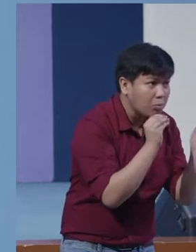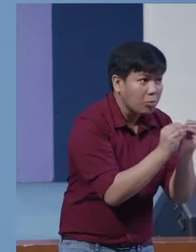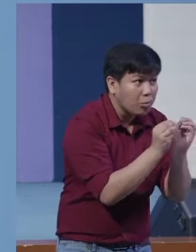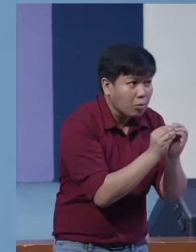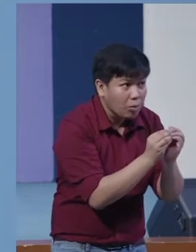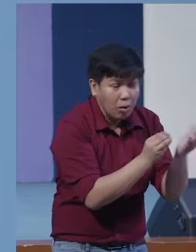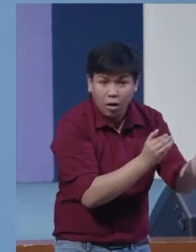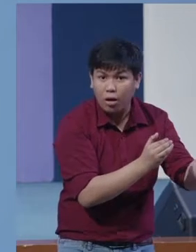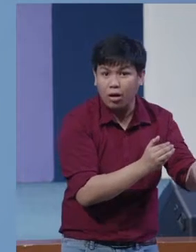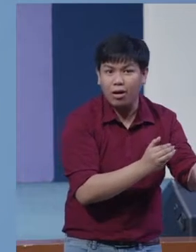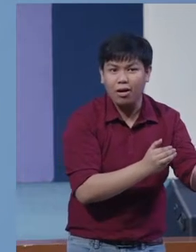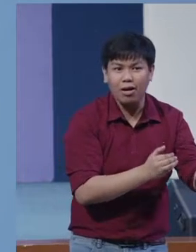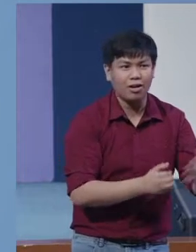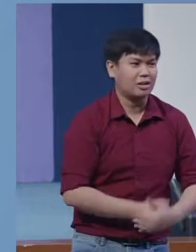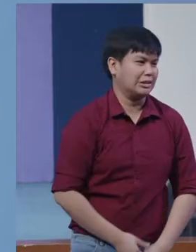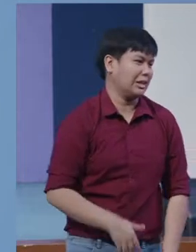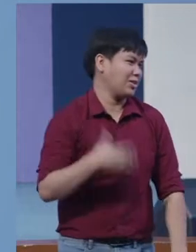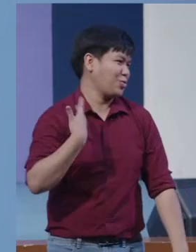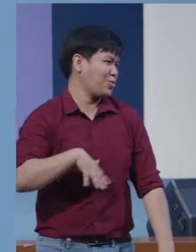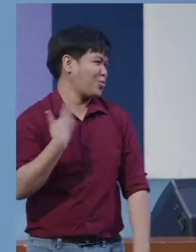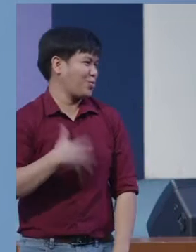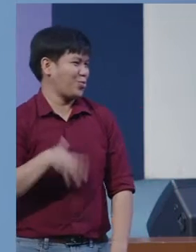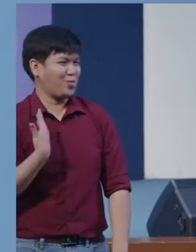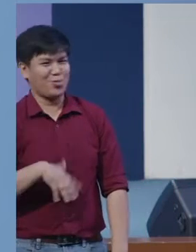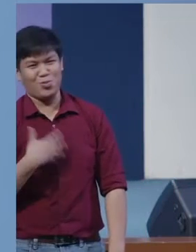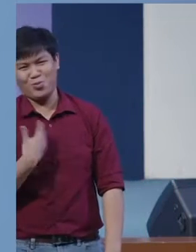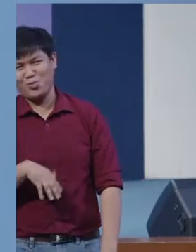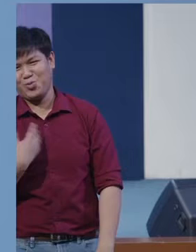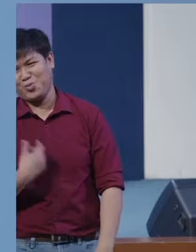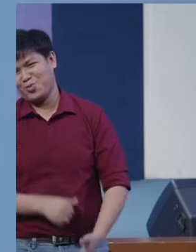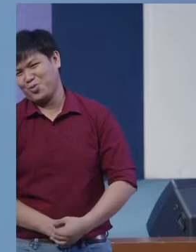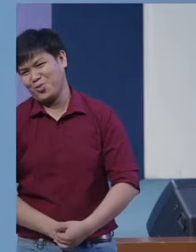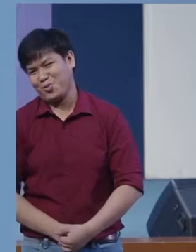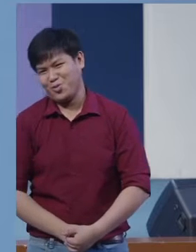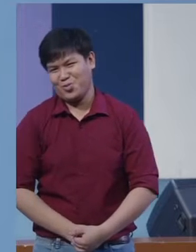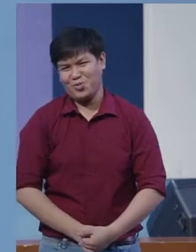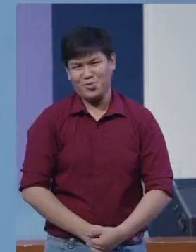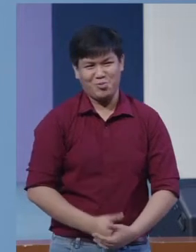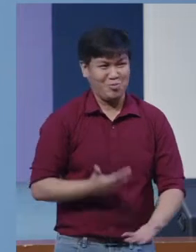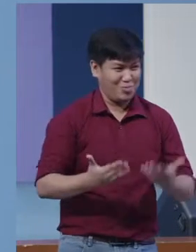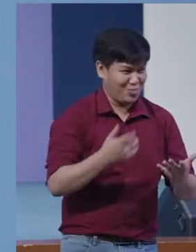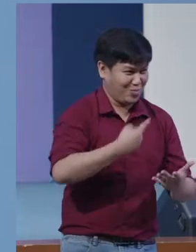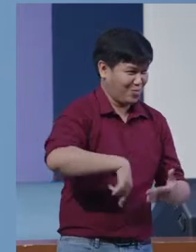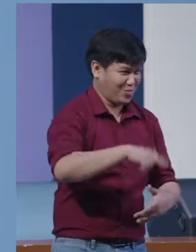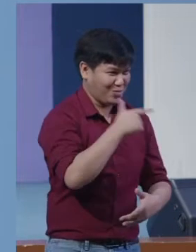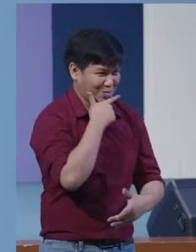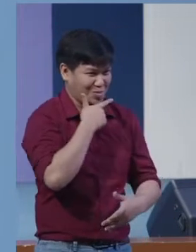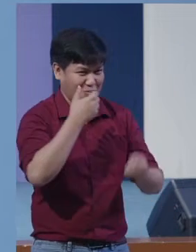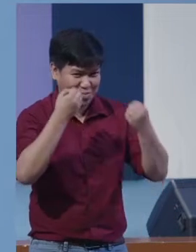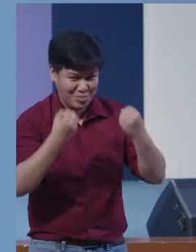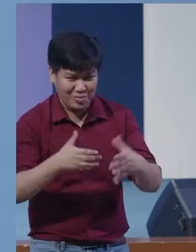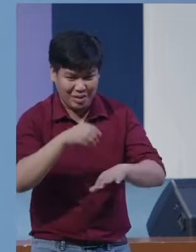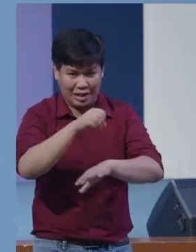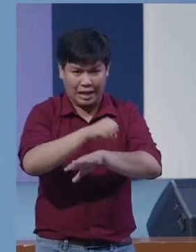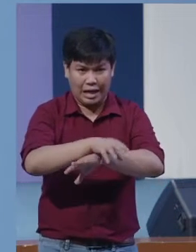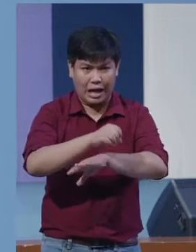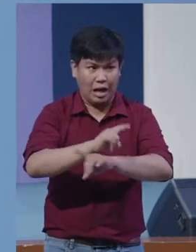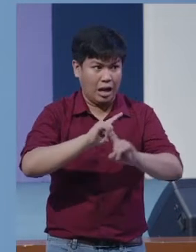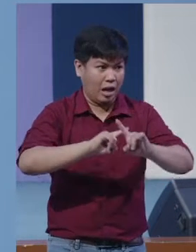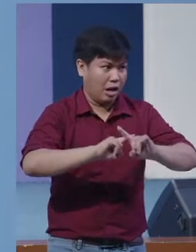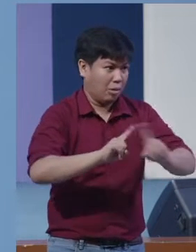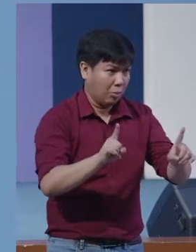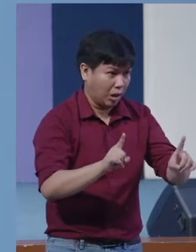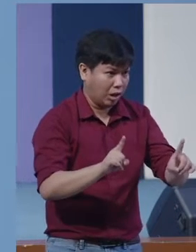Nako, grabe. No? Nakakatuwa man pong pag-usapan ng ganito, hindi po nakakatuwa kung